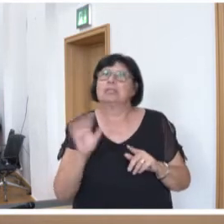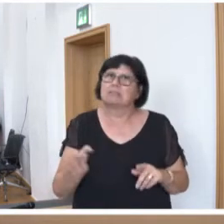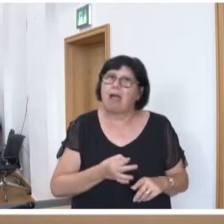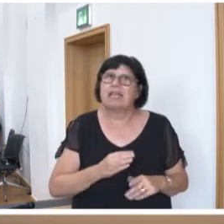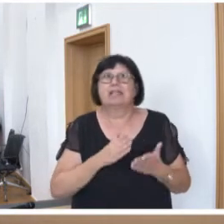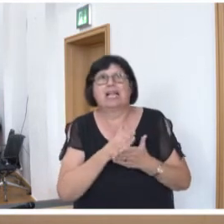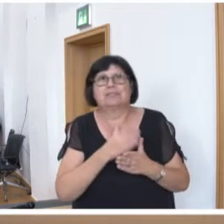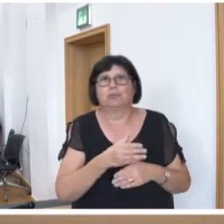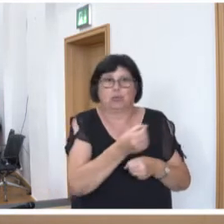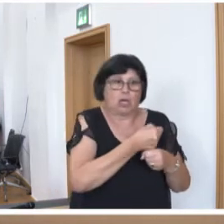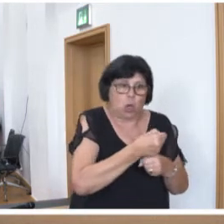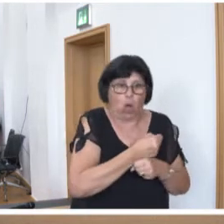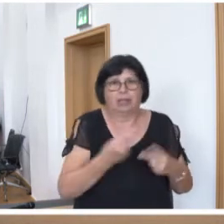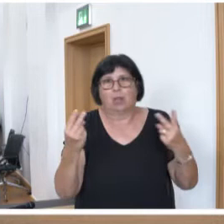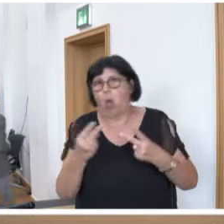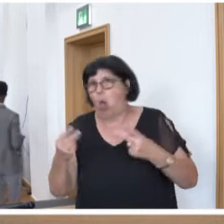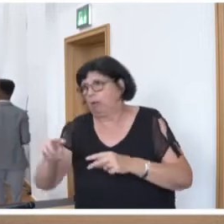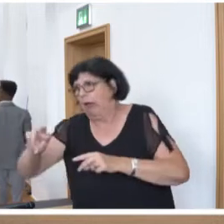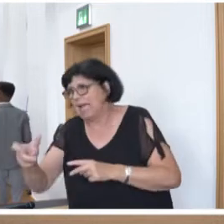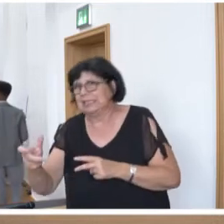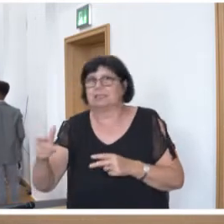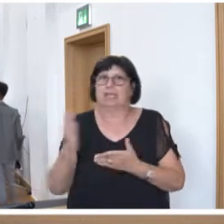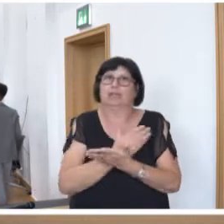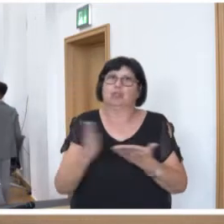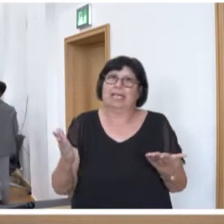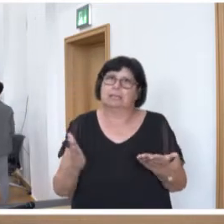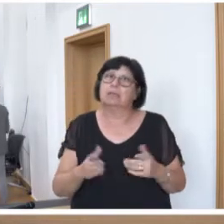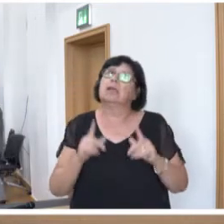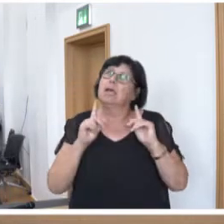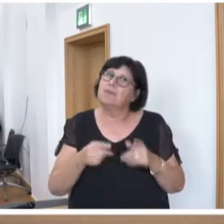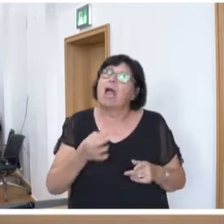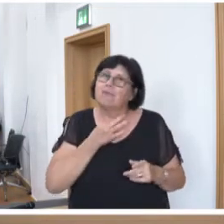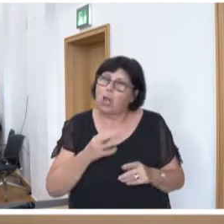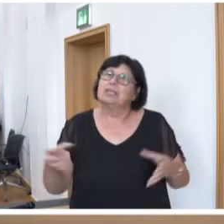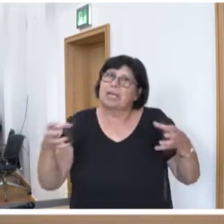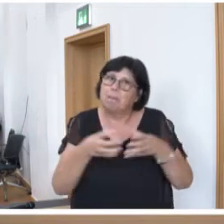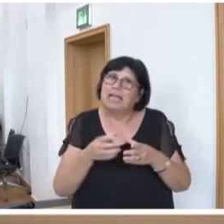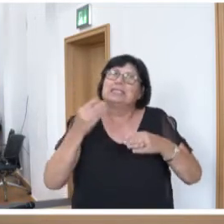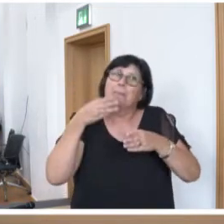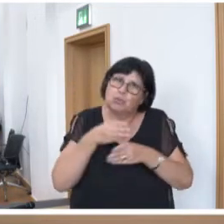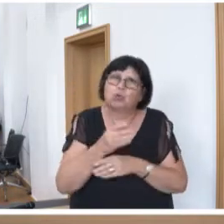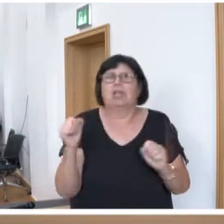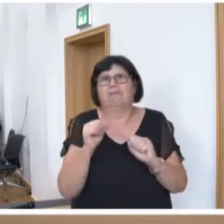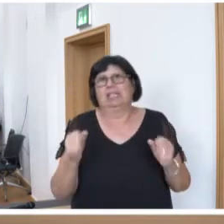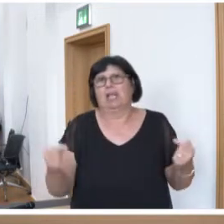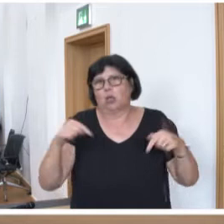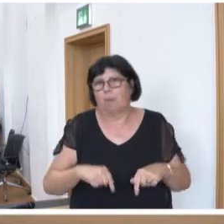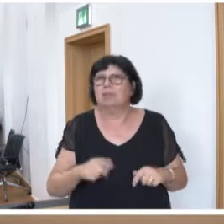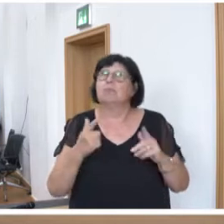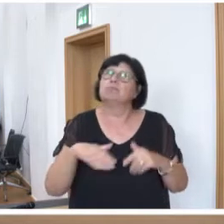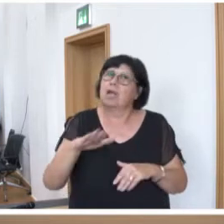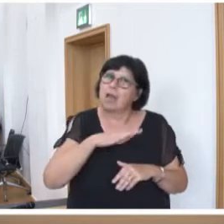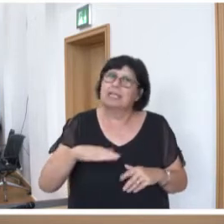muss. Wir werden die sozialen Härten abfedern und gemeinsam durch den Winter kommen. Dafür setzen wir uns auf Landes- und Bundesebene